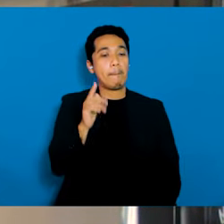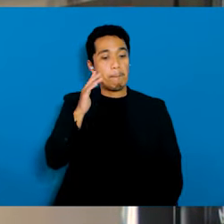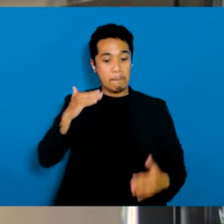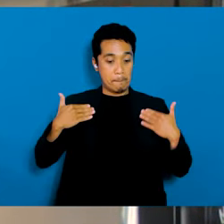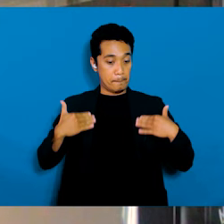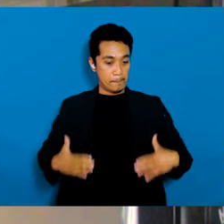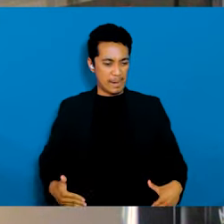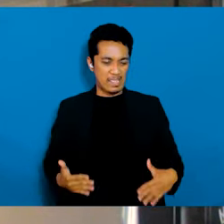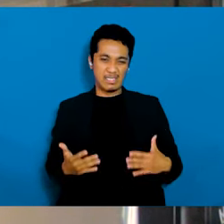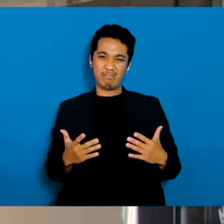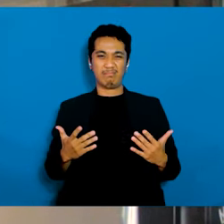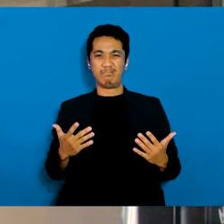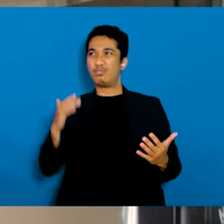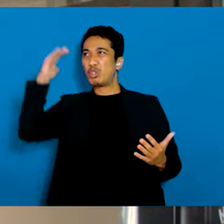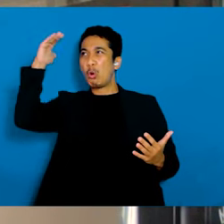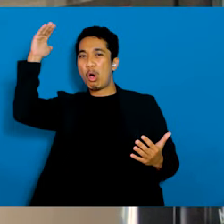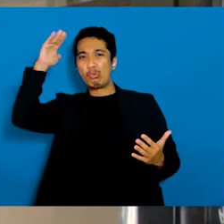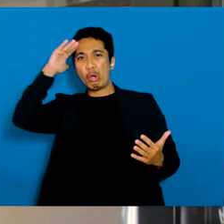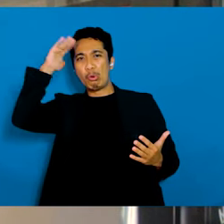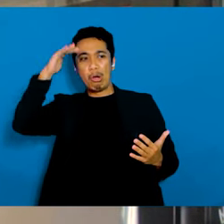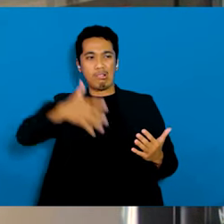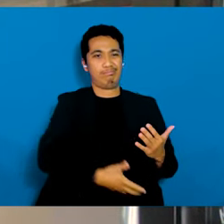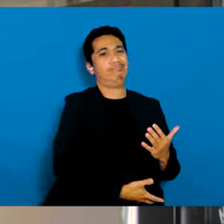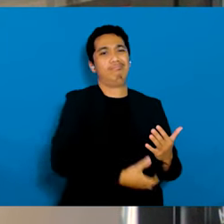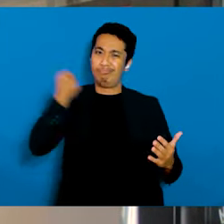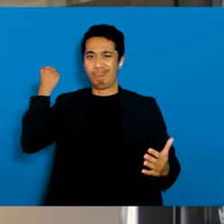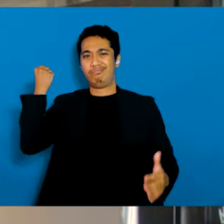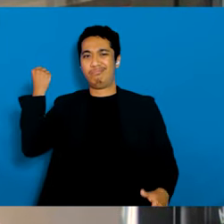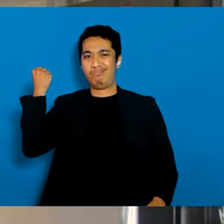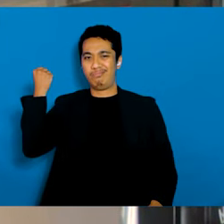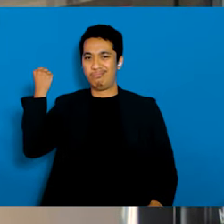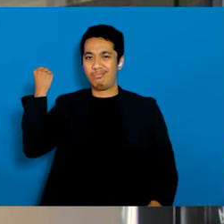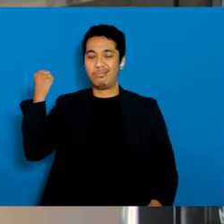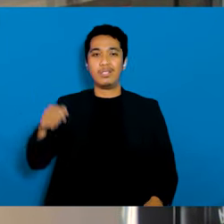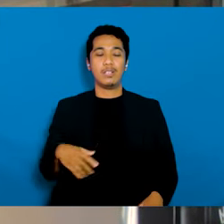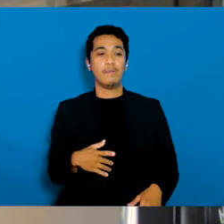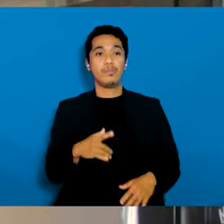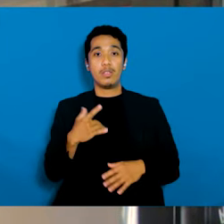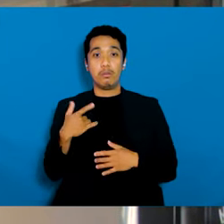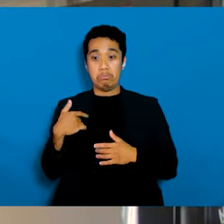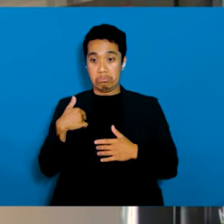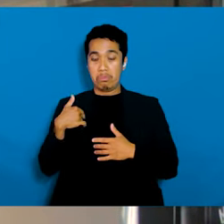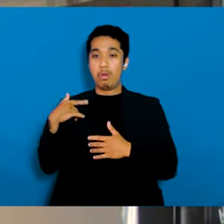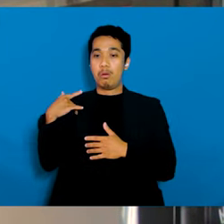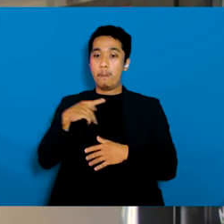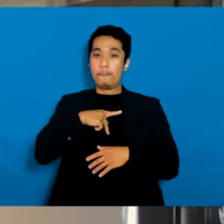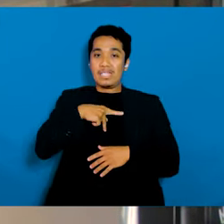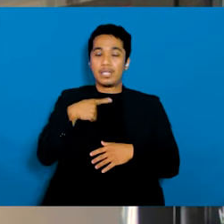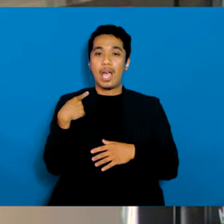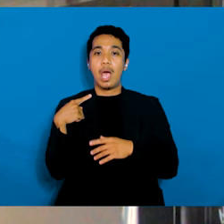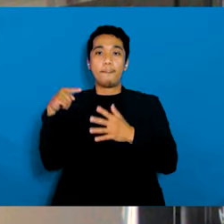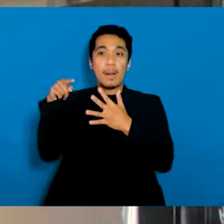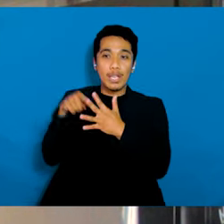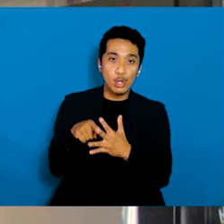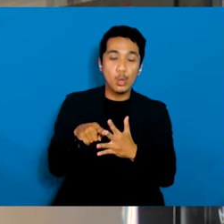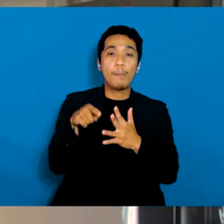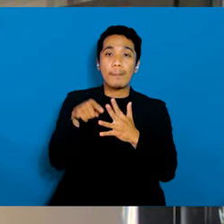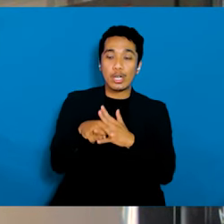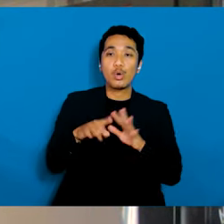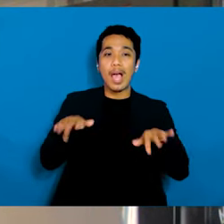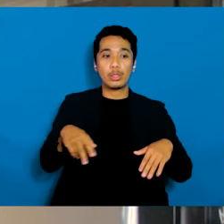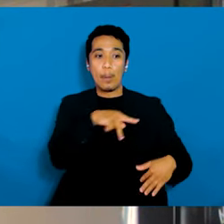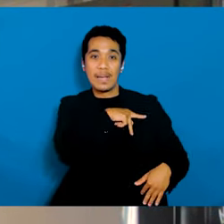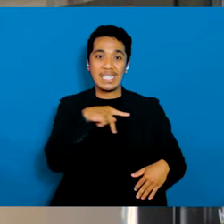karena peran-perannya masih dirampas oleh laki-laki. Kemudian sebagai pemilih, sebagai peserta